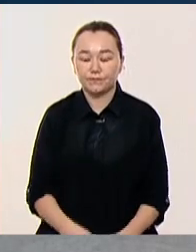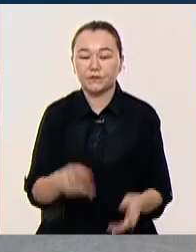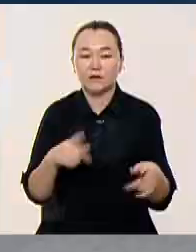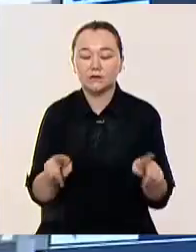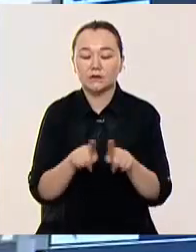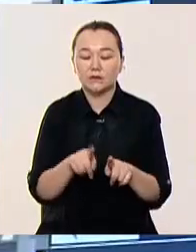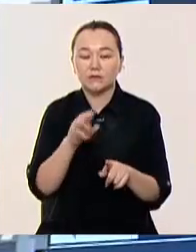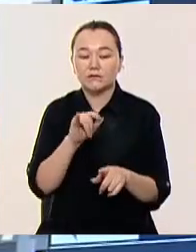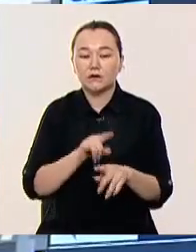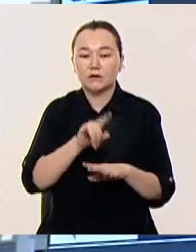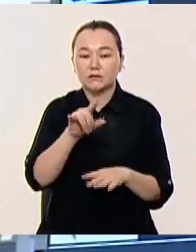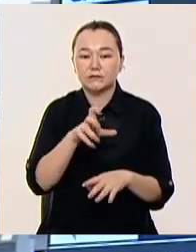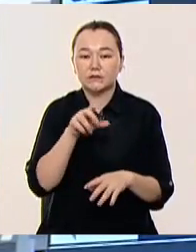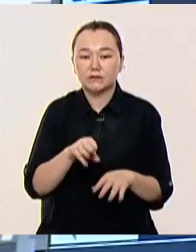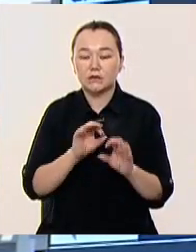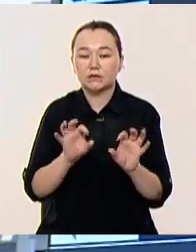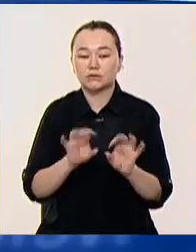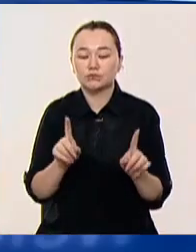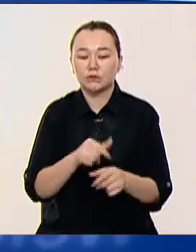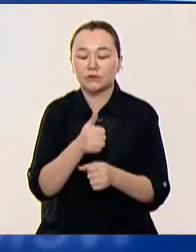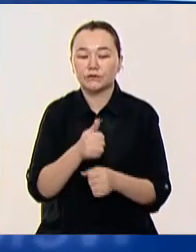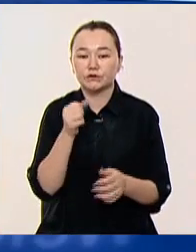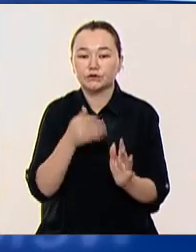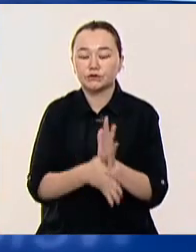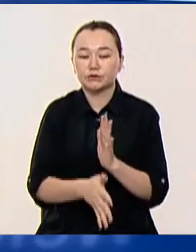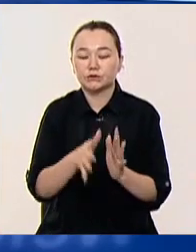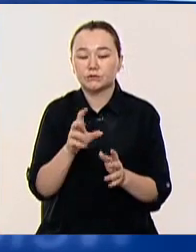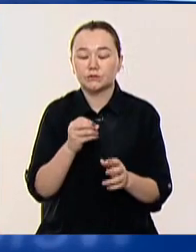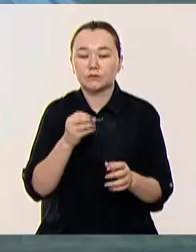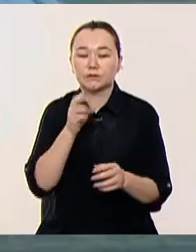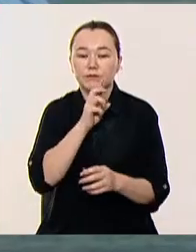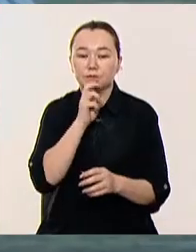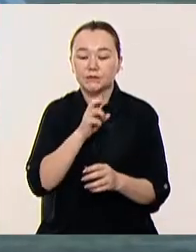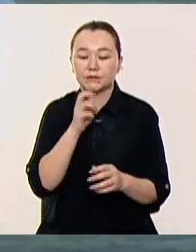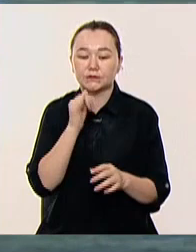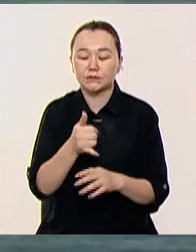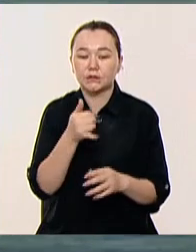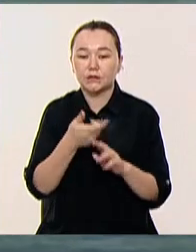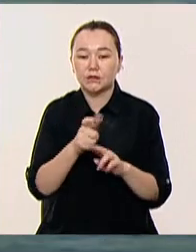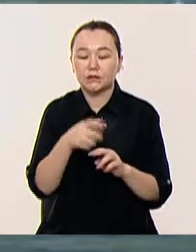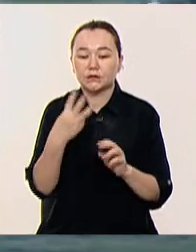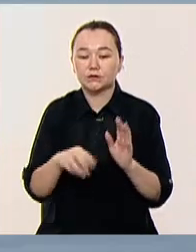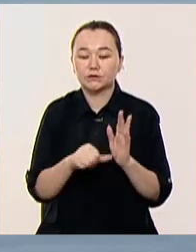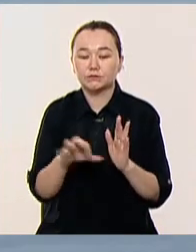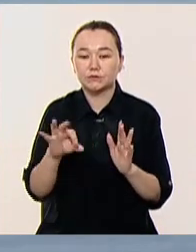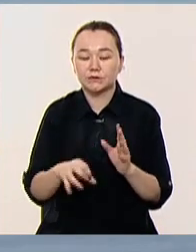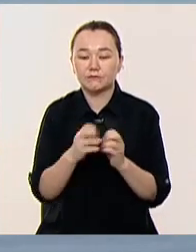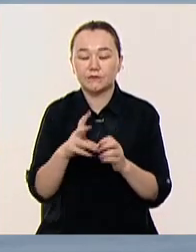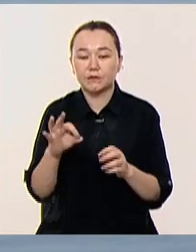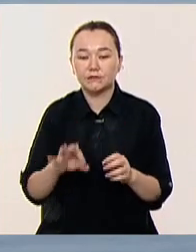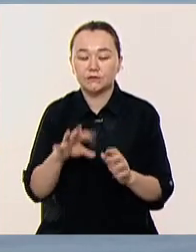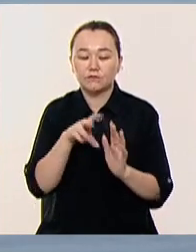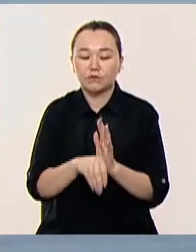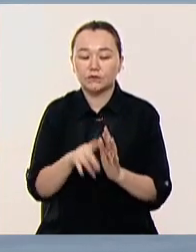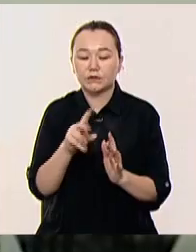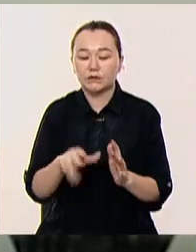Так, в авиакомпании «Искат» рассказали, что основная часть затрат приходится на керосин. Это 36%. 12% входит